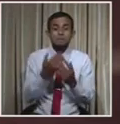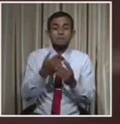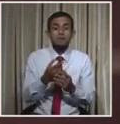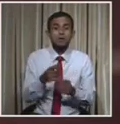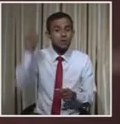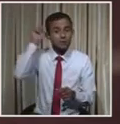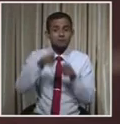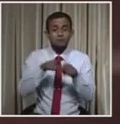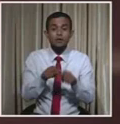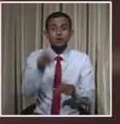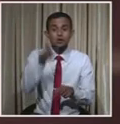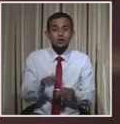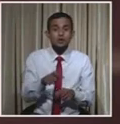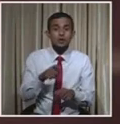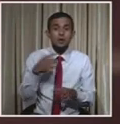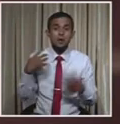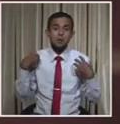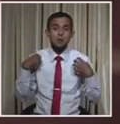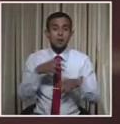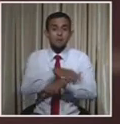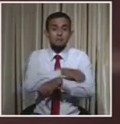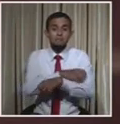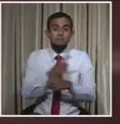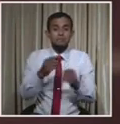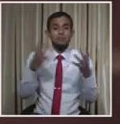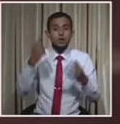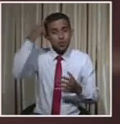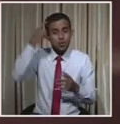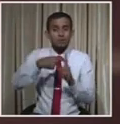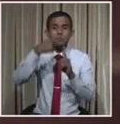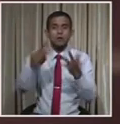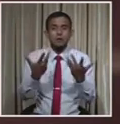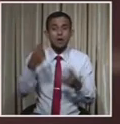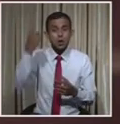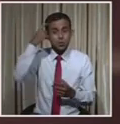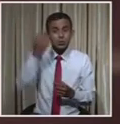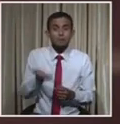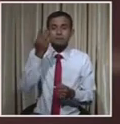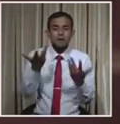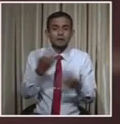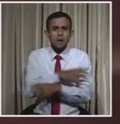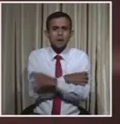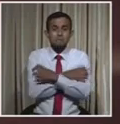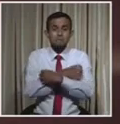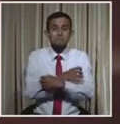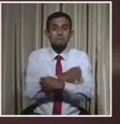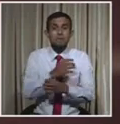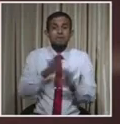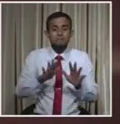ගොණෙකුමිනි ඔහුගේ මසනන් ලියලයි ඔහුගේ නුවණනන් නොඇදෙයි නුවණ වැඩෙන්නේ නැති මස් විතරක් ලියනන